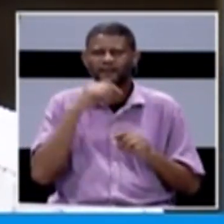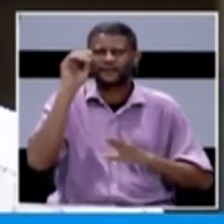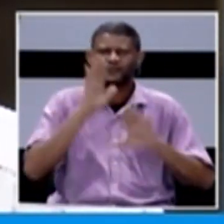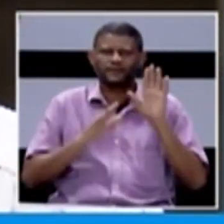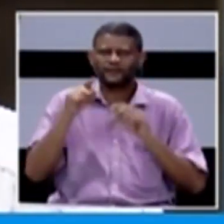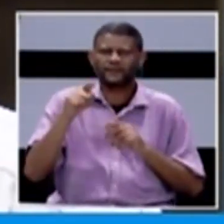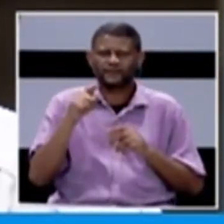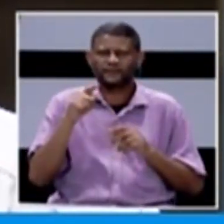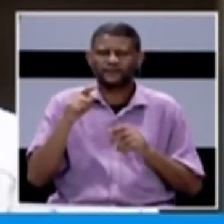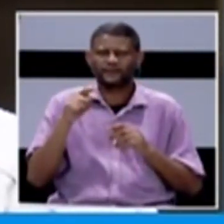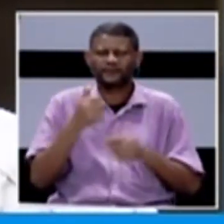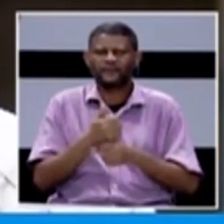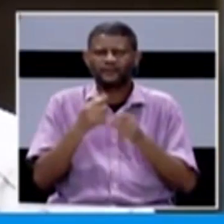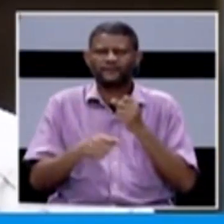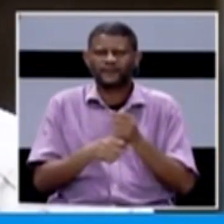ርክብ እቲ ተደጋጊፍካ